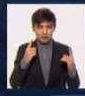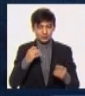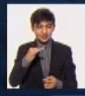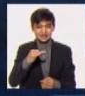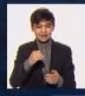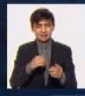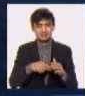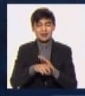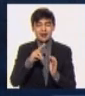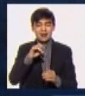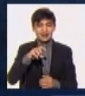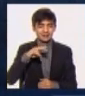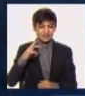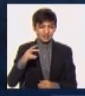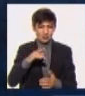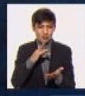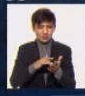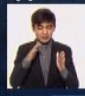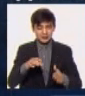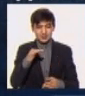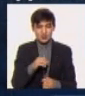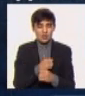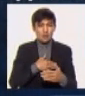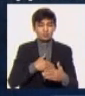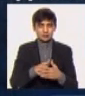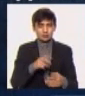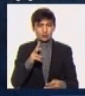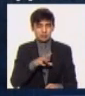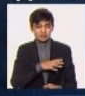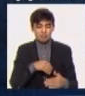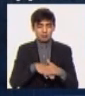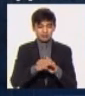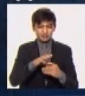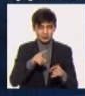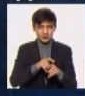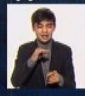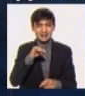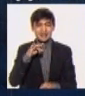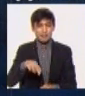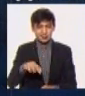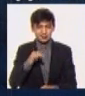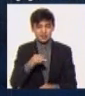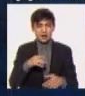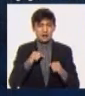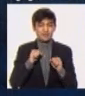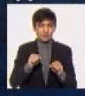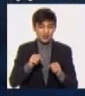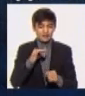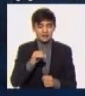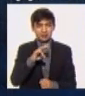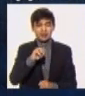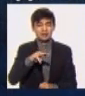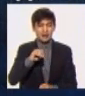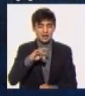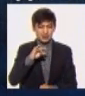Кроме того, казахстанцы в отпуске без содержания, ИП, граждане, занимающиеся частной практикой, например, адвокаты или нотариусы, те, кто работал